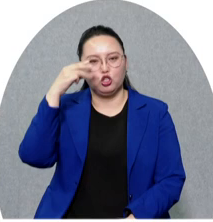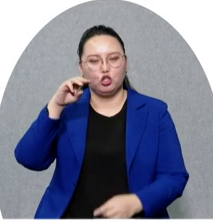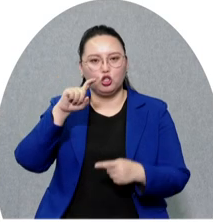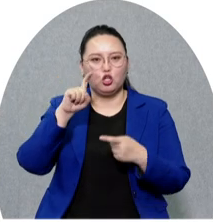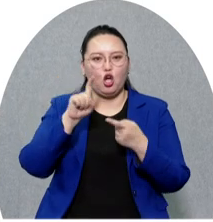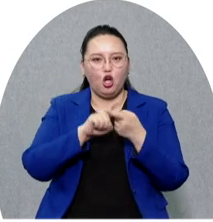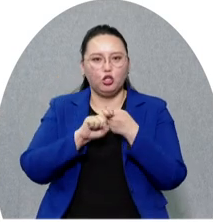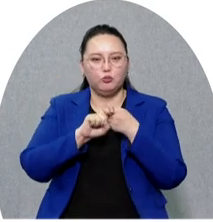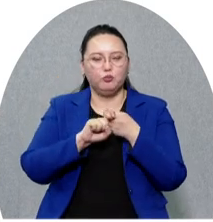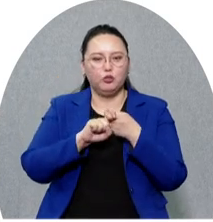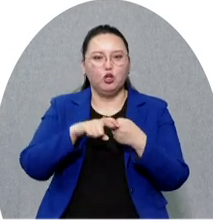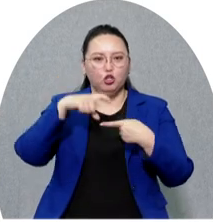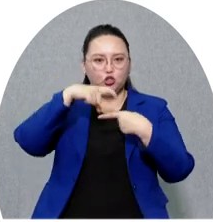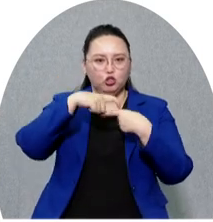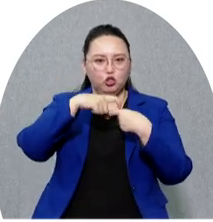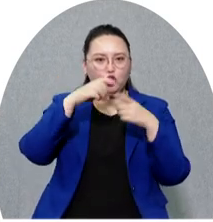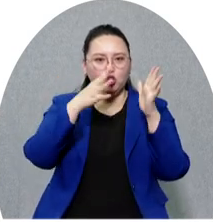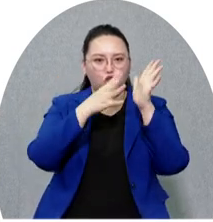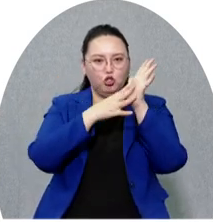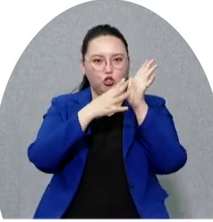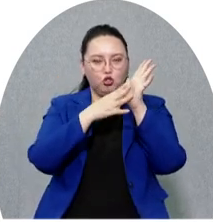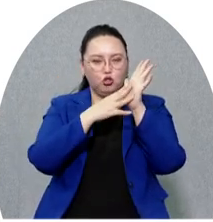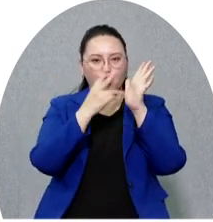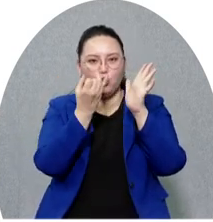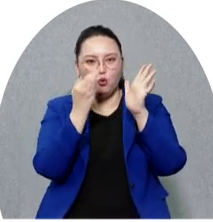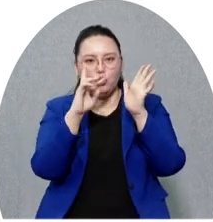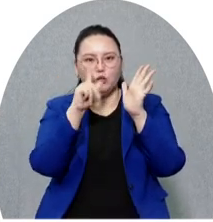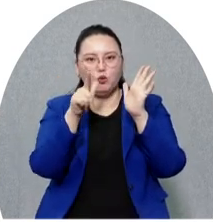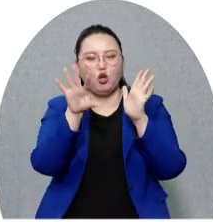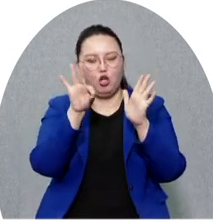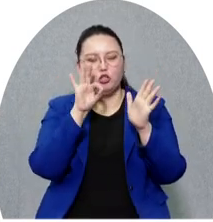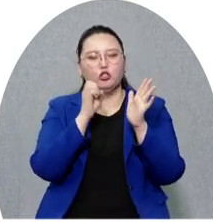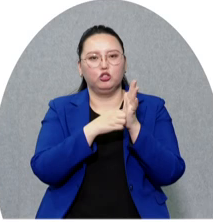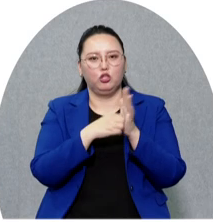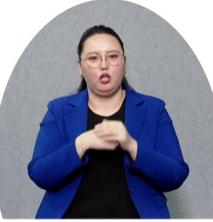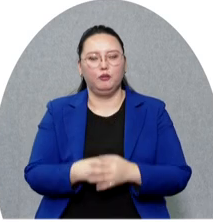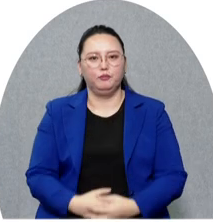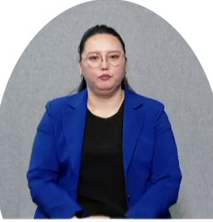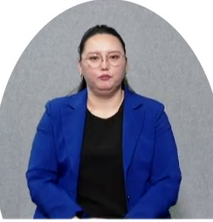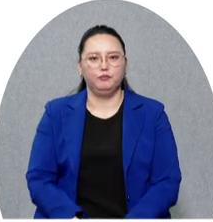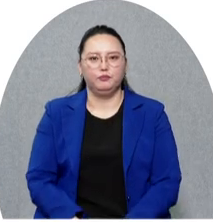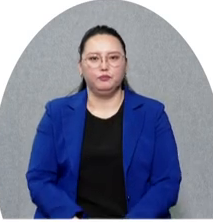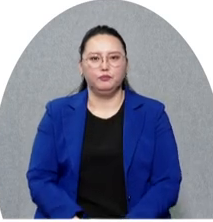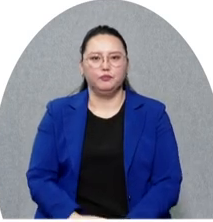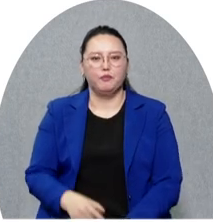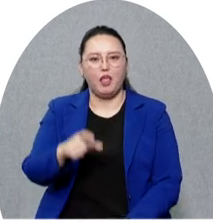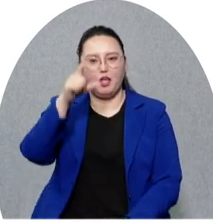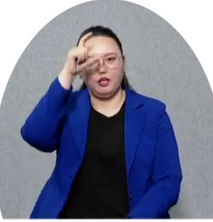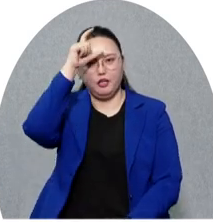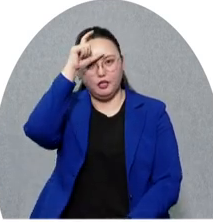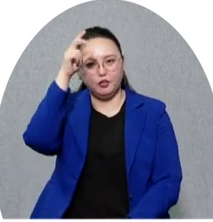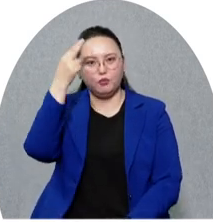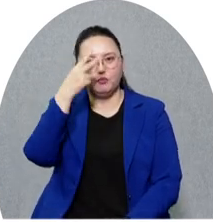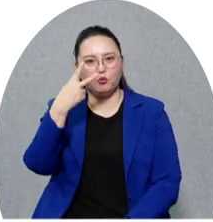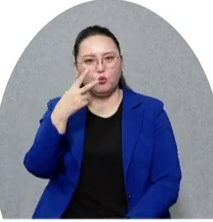холбохын нөхцөлтэй 9 үйл үг байгаа. Түүнийг олох юм шүү. За уншицгаая бүгдээрээ.